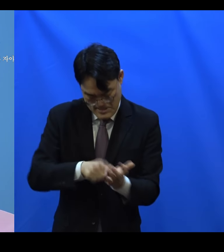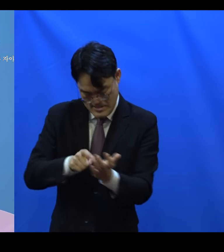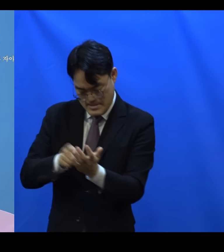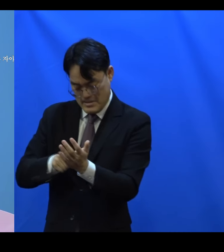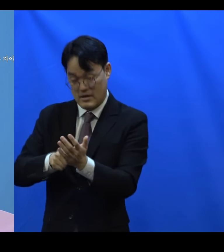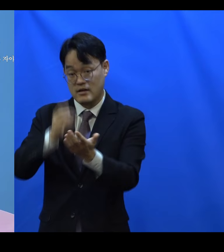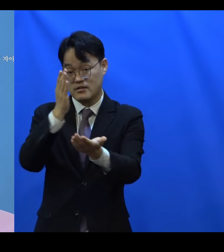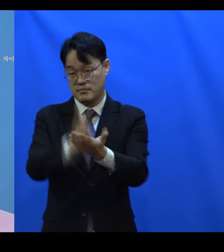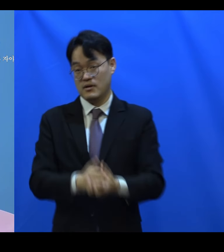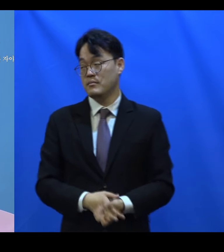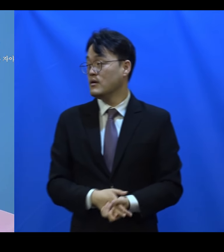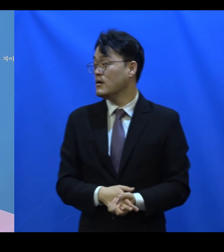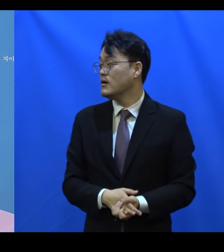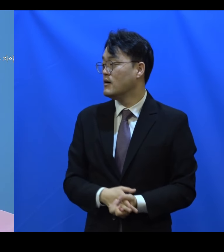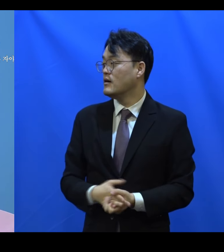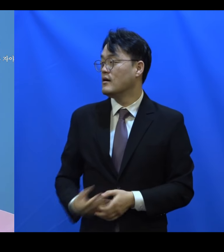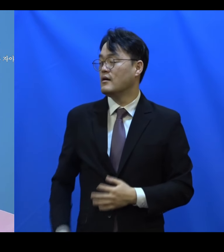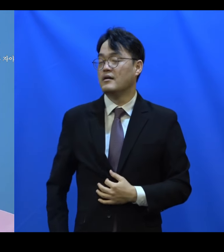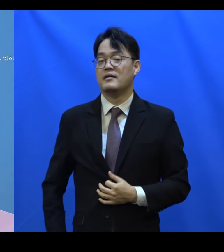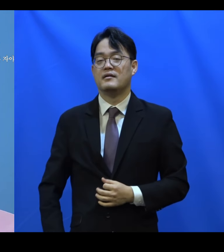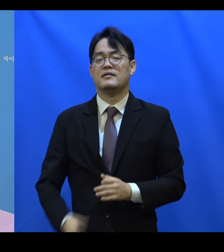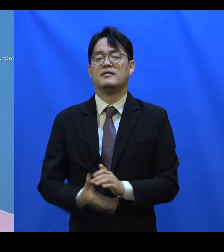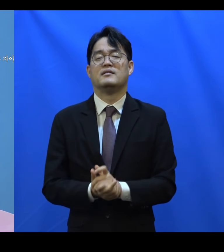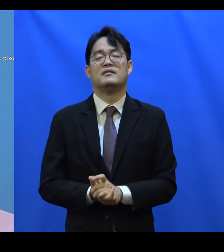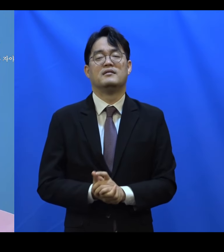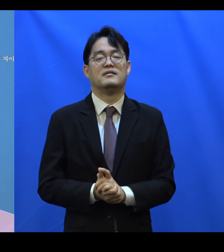지금 시간이 조급해가지고 말이 빨라지고 있어요.